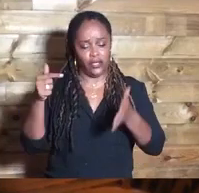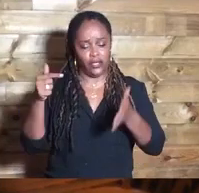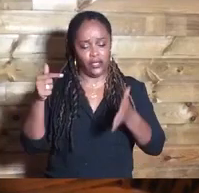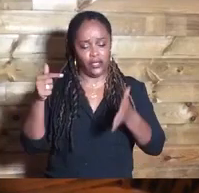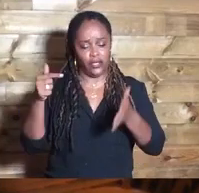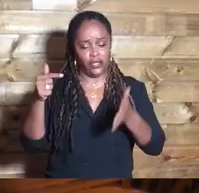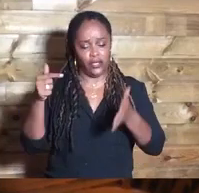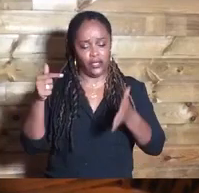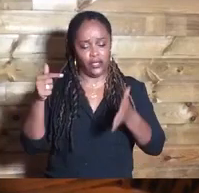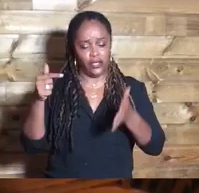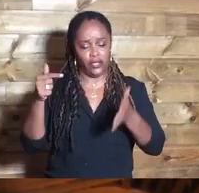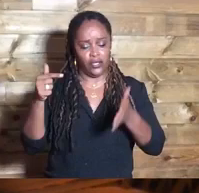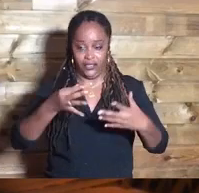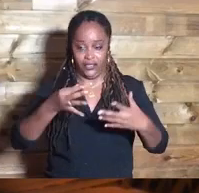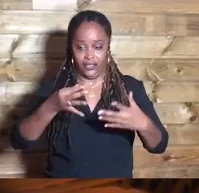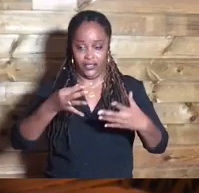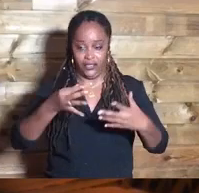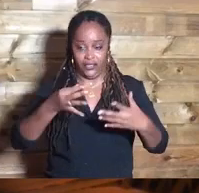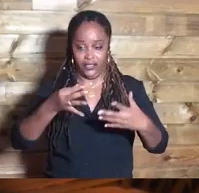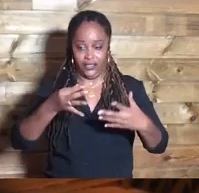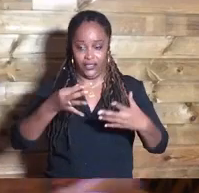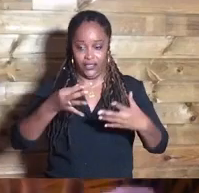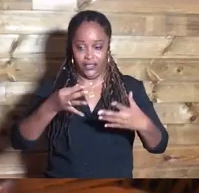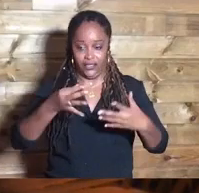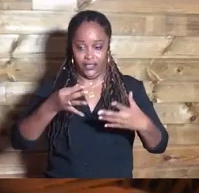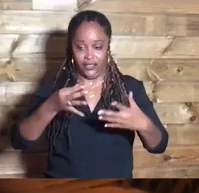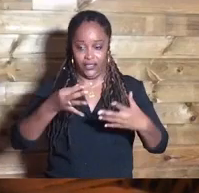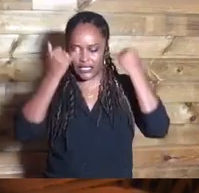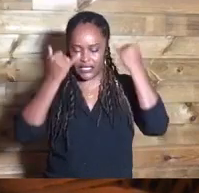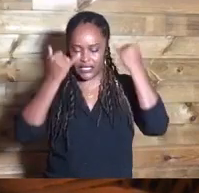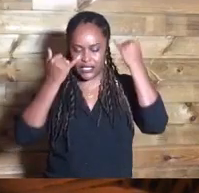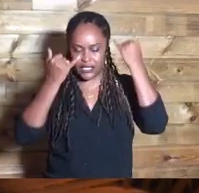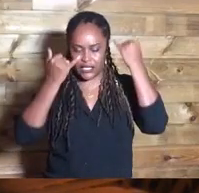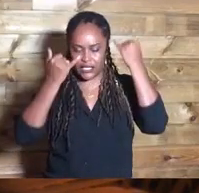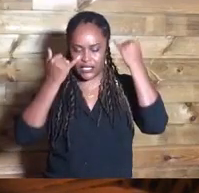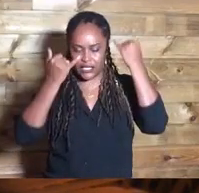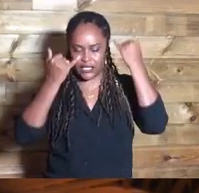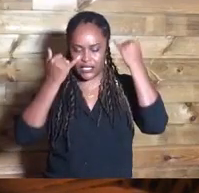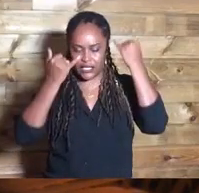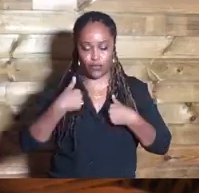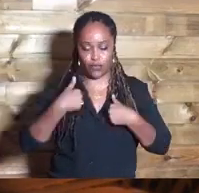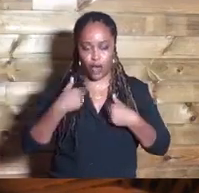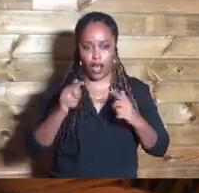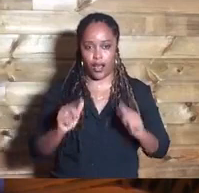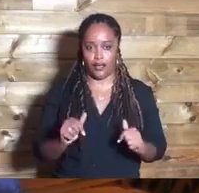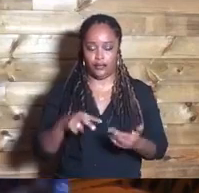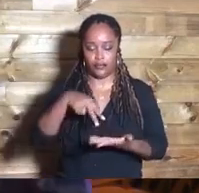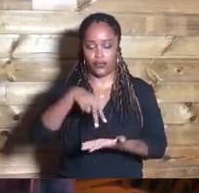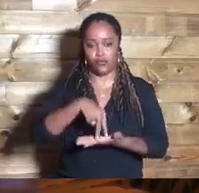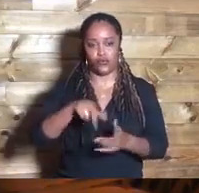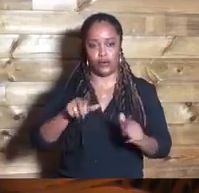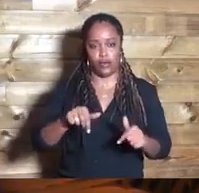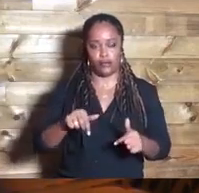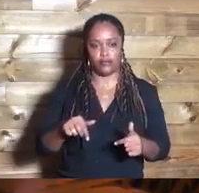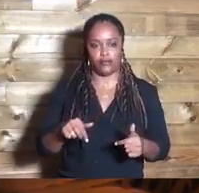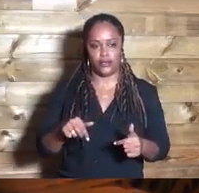En pâté, qu'a imaginé, quand tu es trouvé moins là ou soit là, mais toujours j'étais